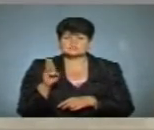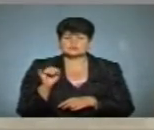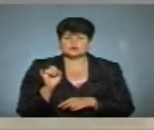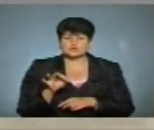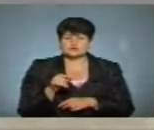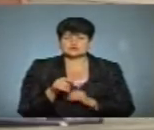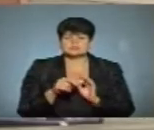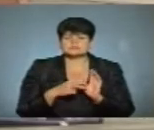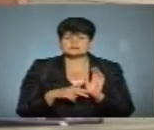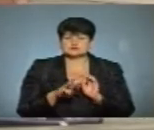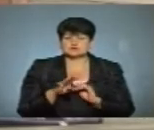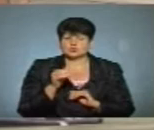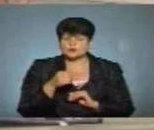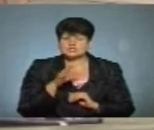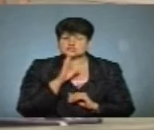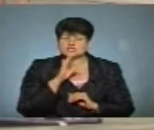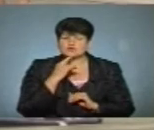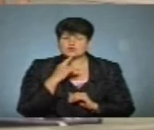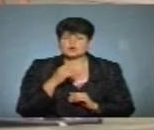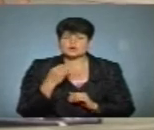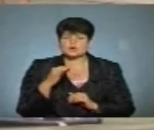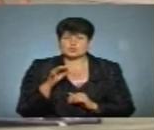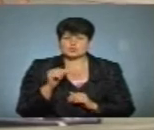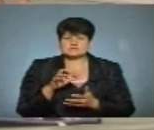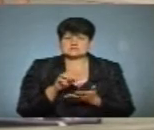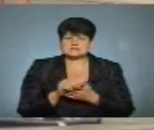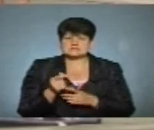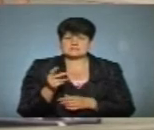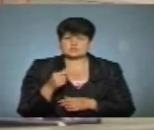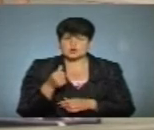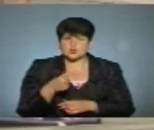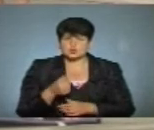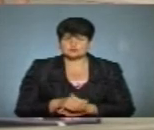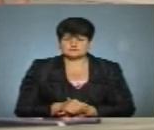74 роки. Жінка каже, йогою займається півтора року.